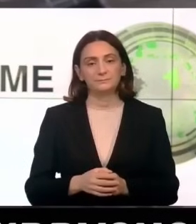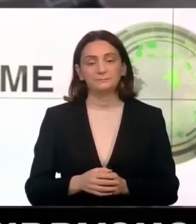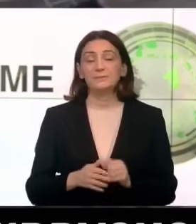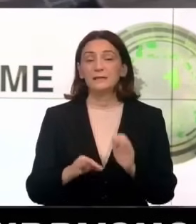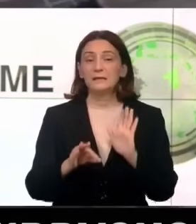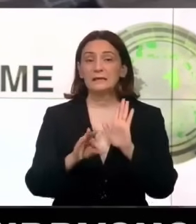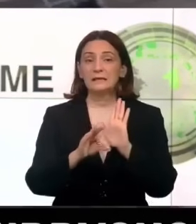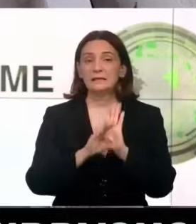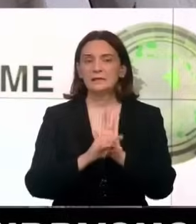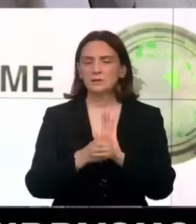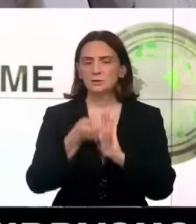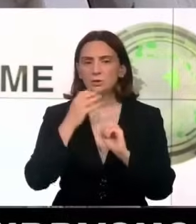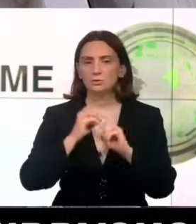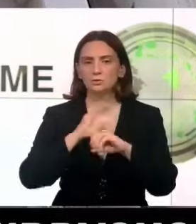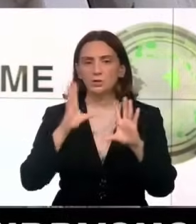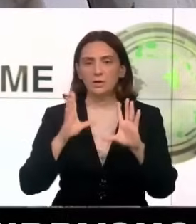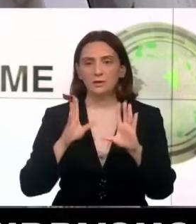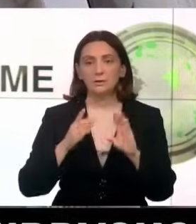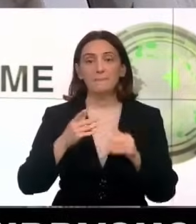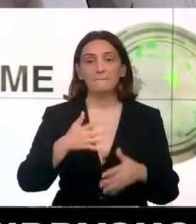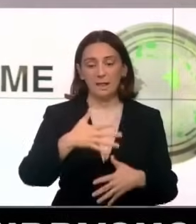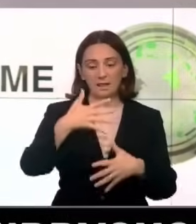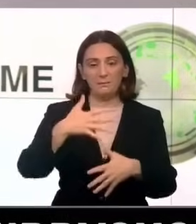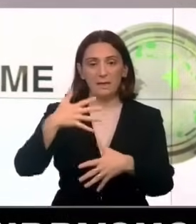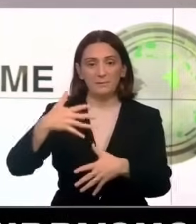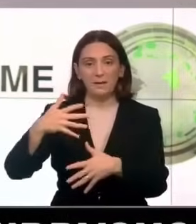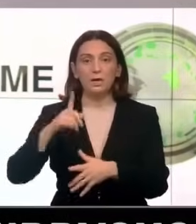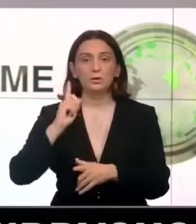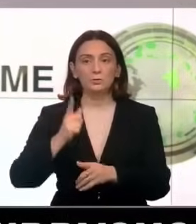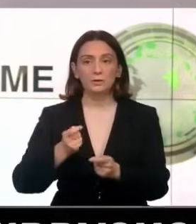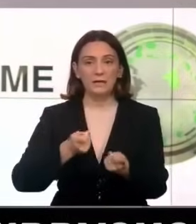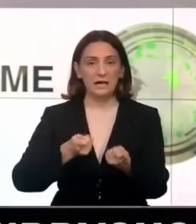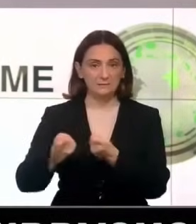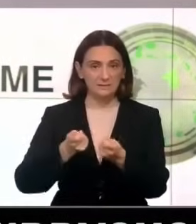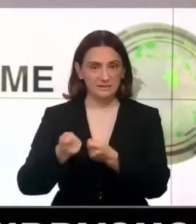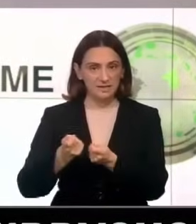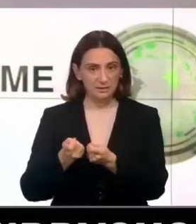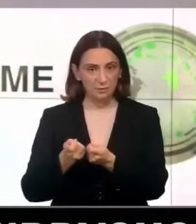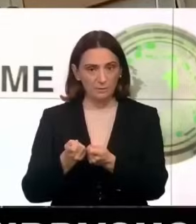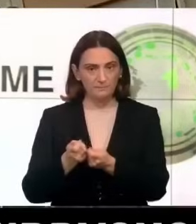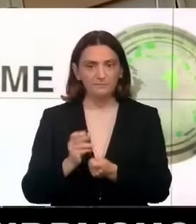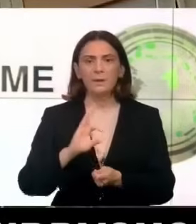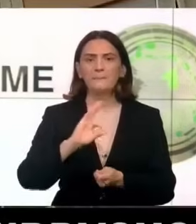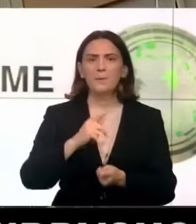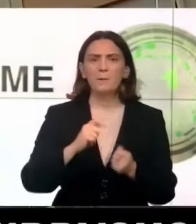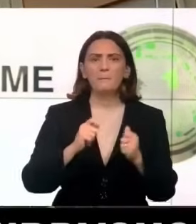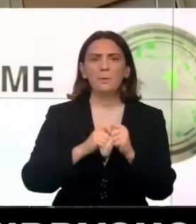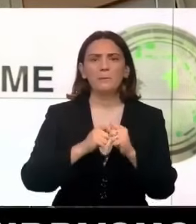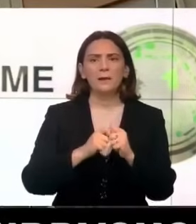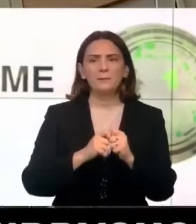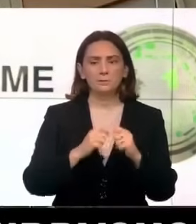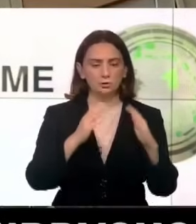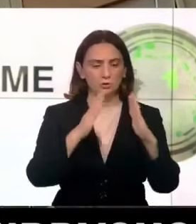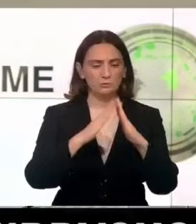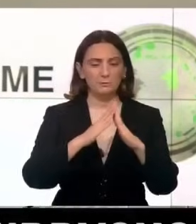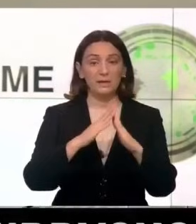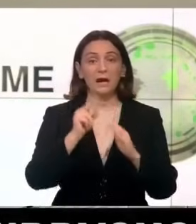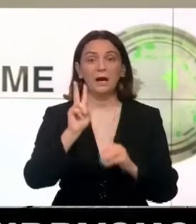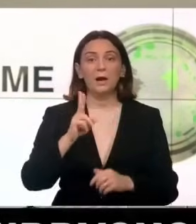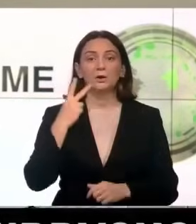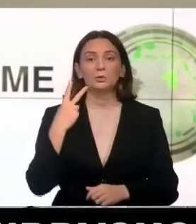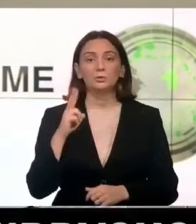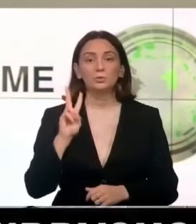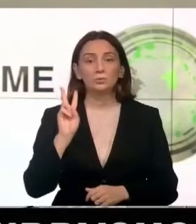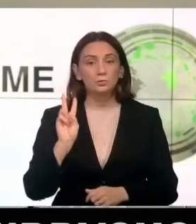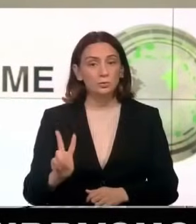Ligji për bashkëpronësinë pritet të ndryshojë, duke futur në shina rolin e administratorit të pallateve, i cili jo vetëm do të funksionojë siç duhet, por